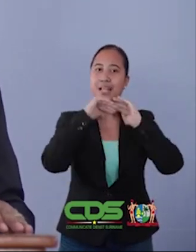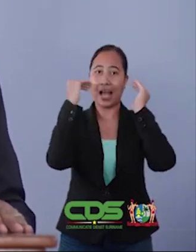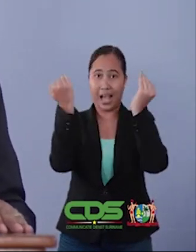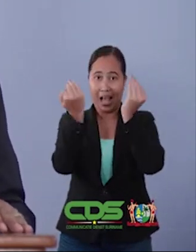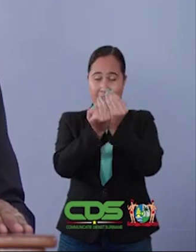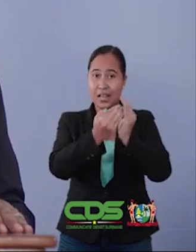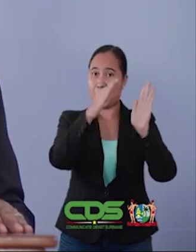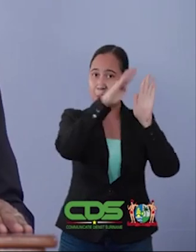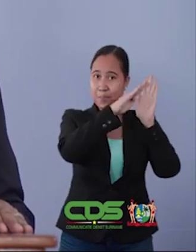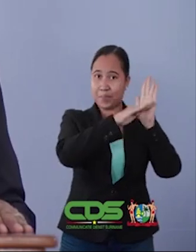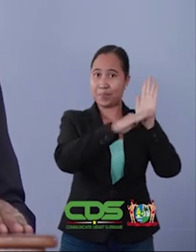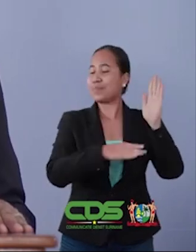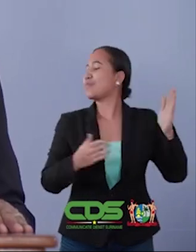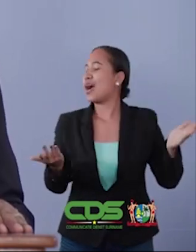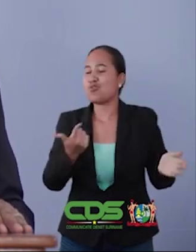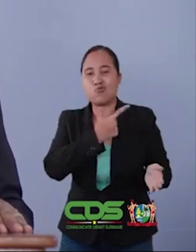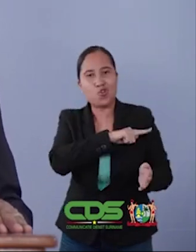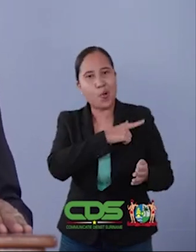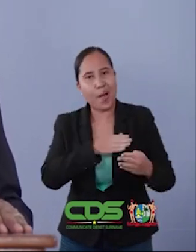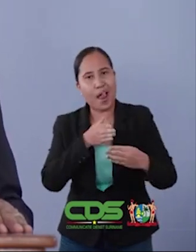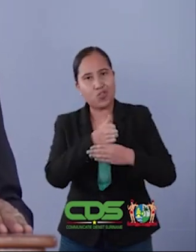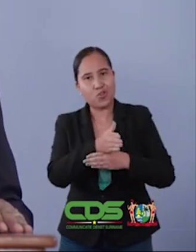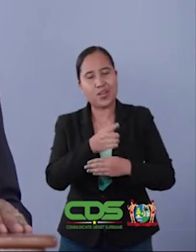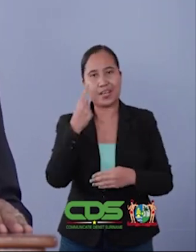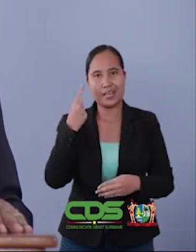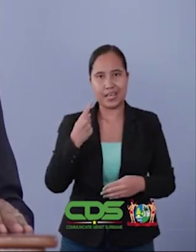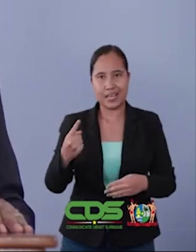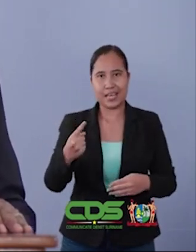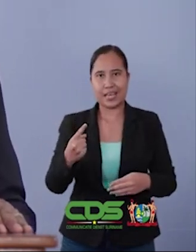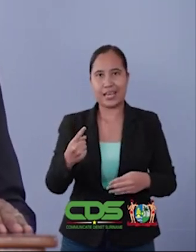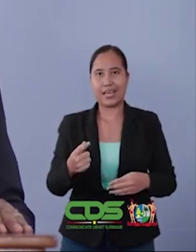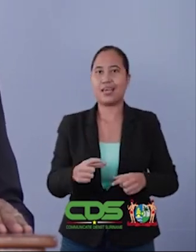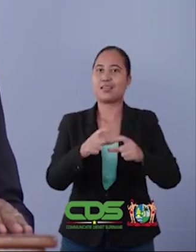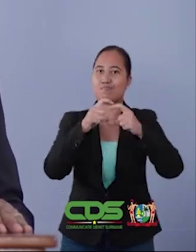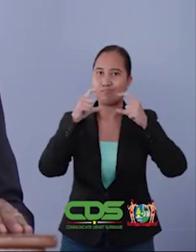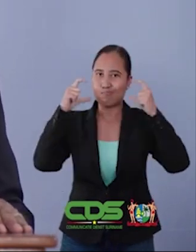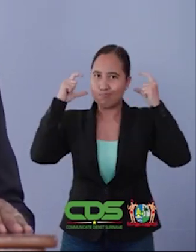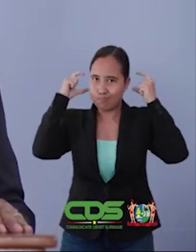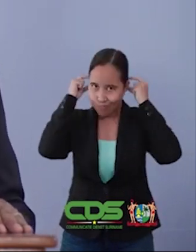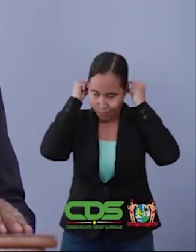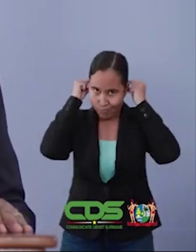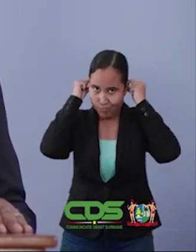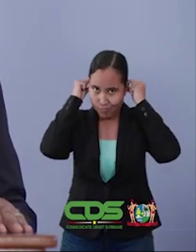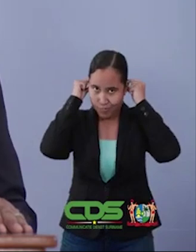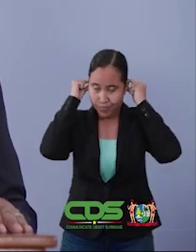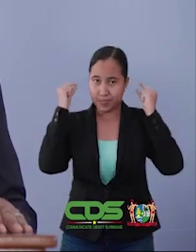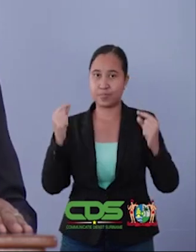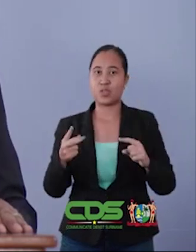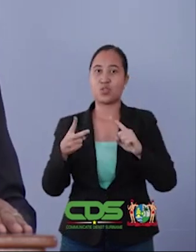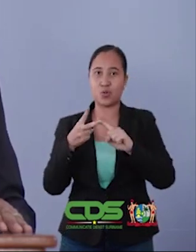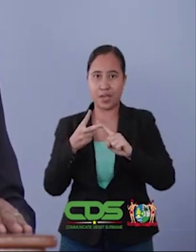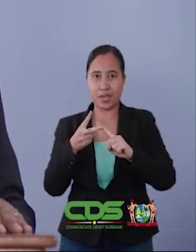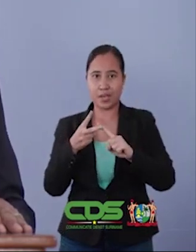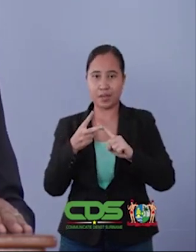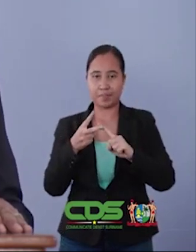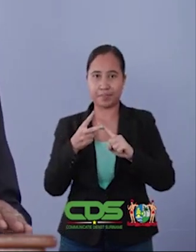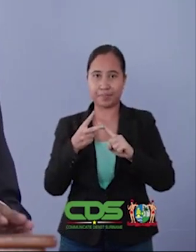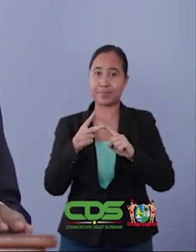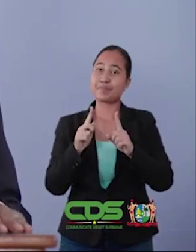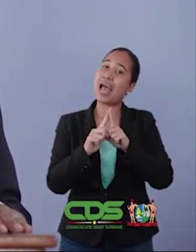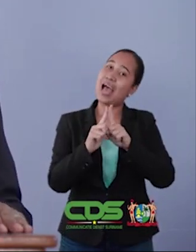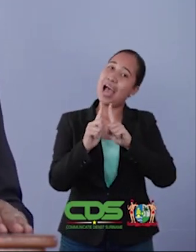algemene maatregelen blijven van kracht. 1. Draag uw mond- en neusbedekking. 2.